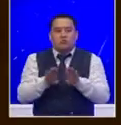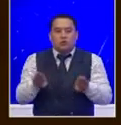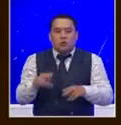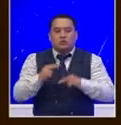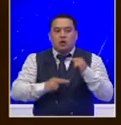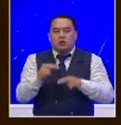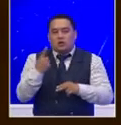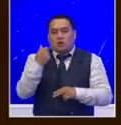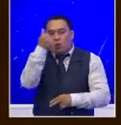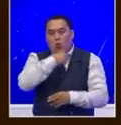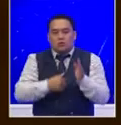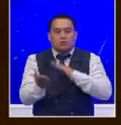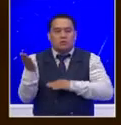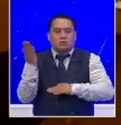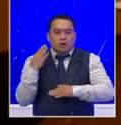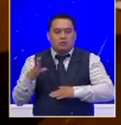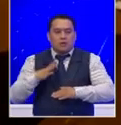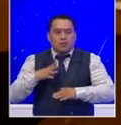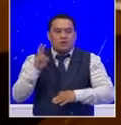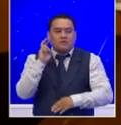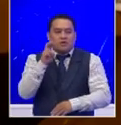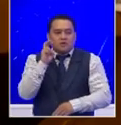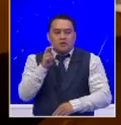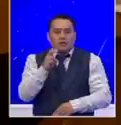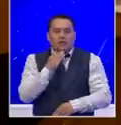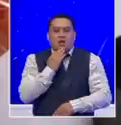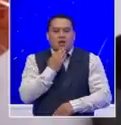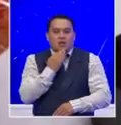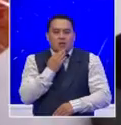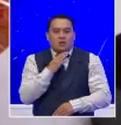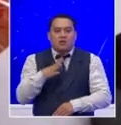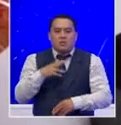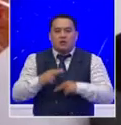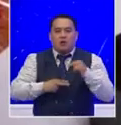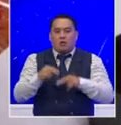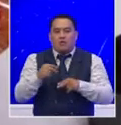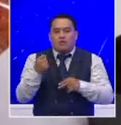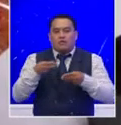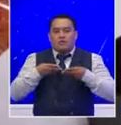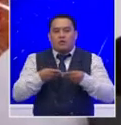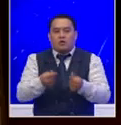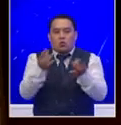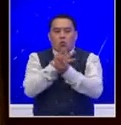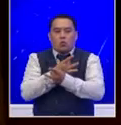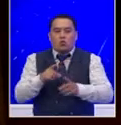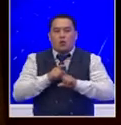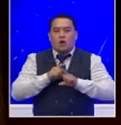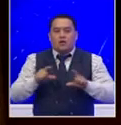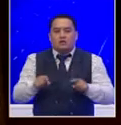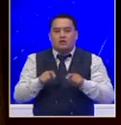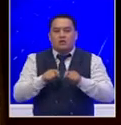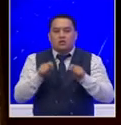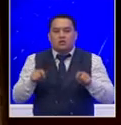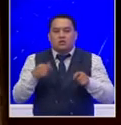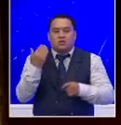Строительство началось год назад. До этого Вахрушевы много раз ездили в Египет. Они планируют на базе этой постройки изучить влияние египетских культур. Культурных объектов на состояние